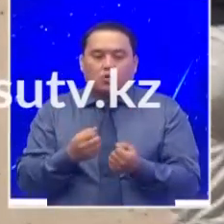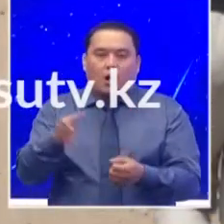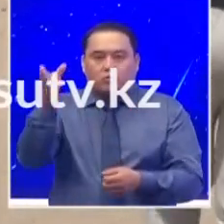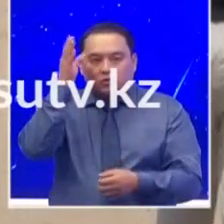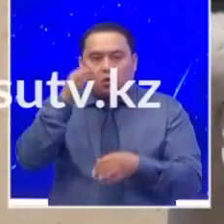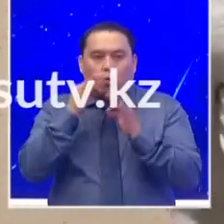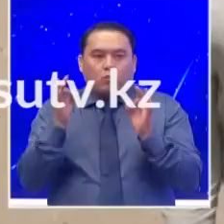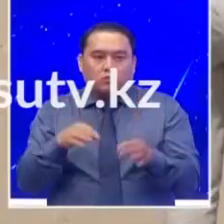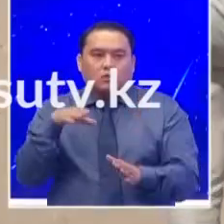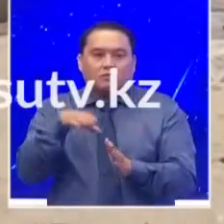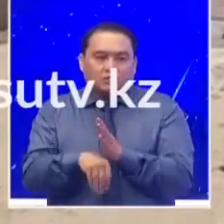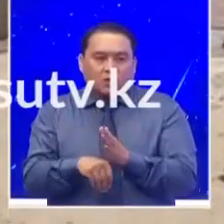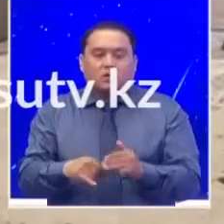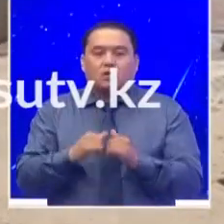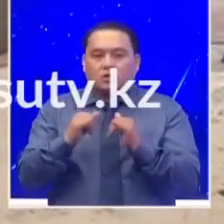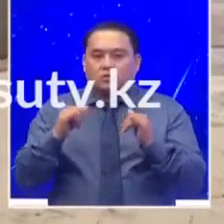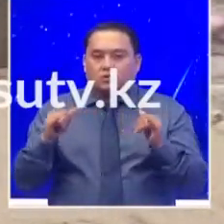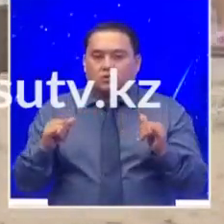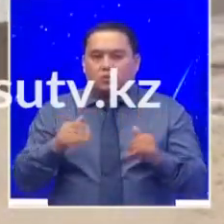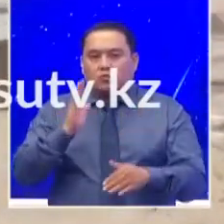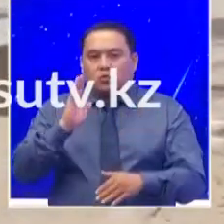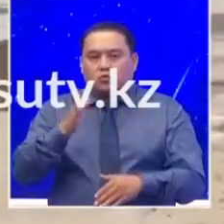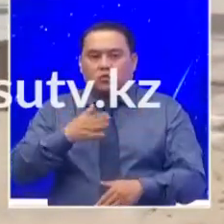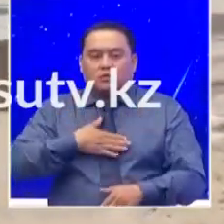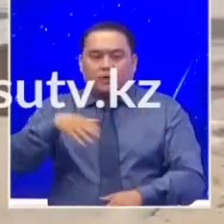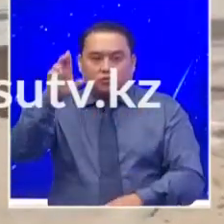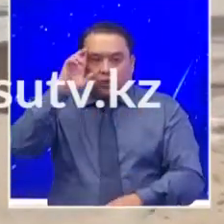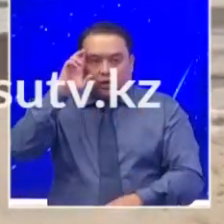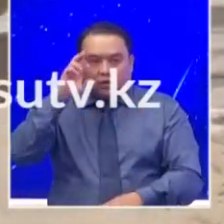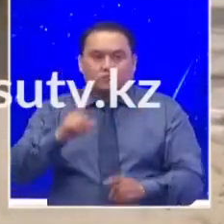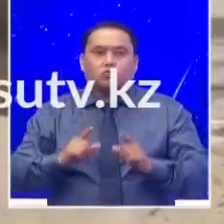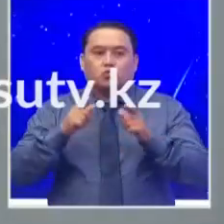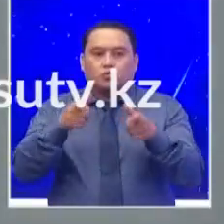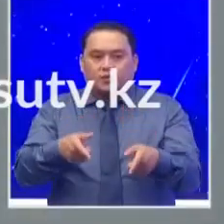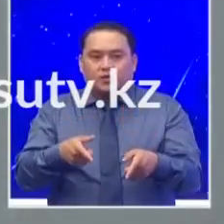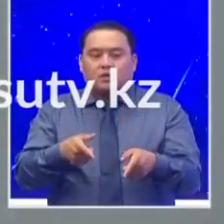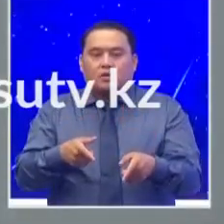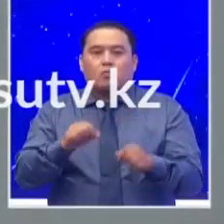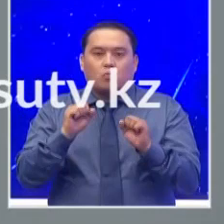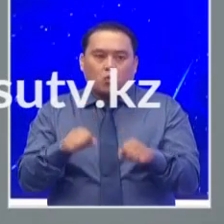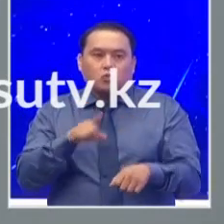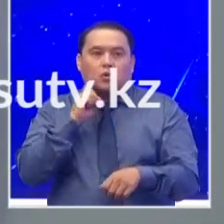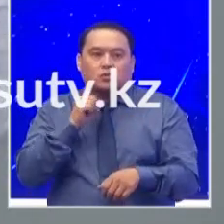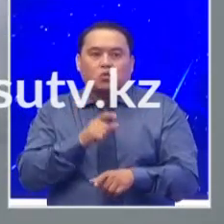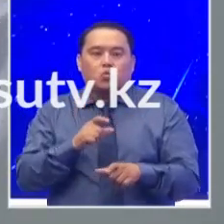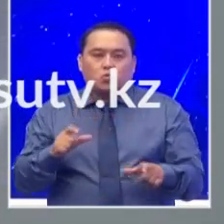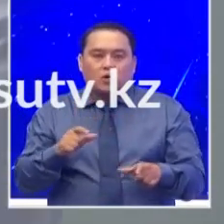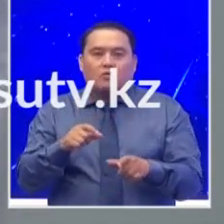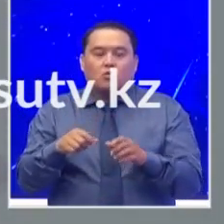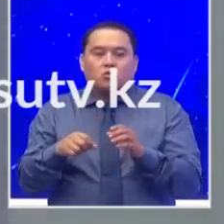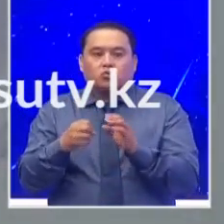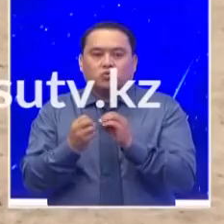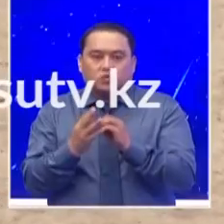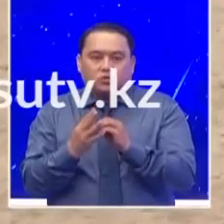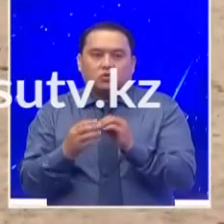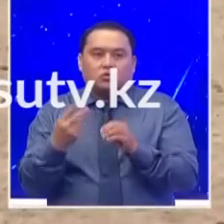определенный опыт и внести весомый вклад в чистое будущее нашей страны. Вступить в ряды активистов могут молодые люди в возрасте от